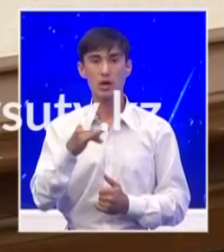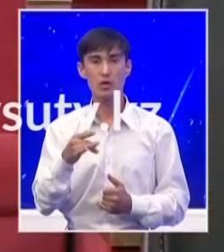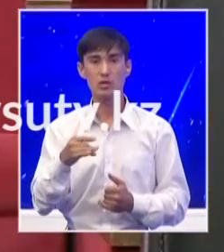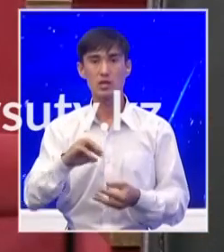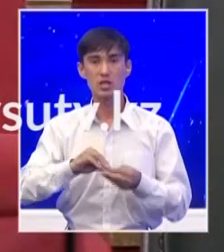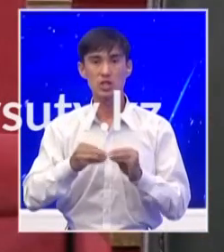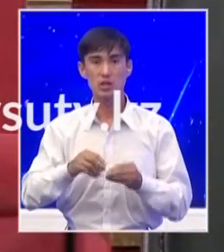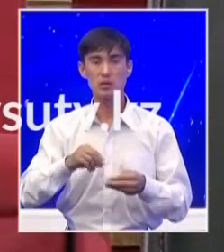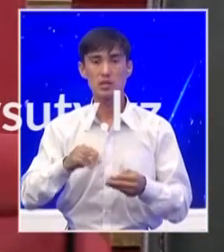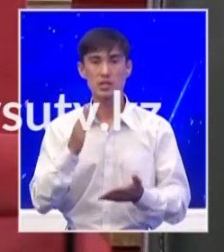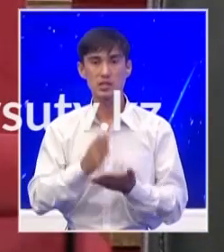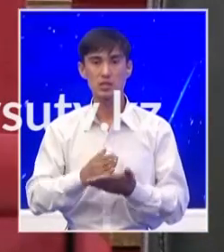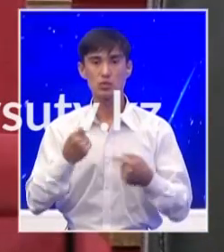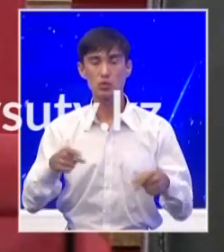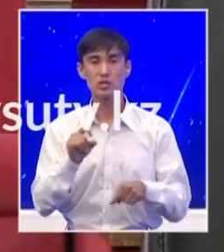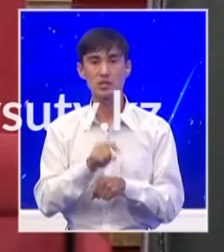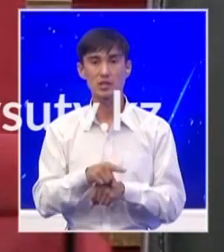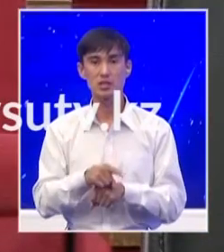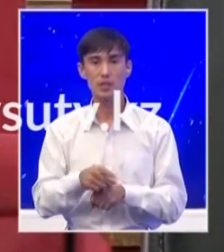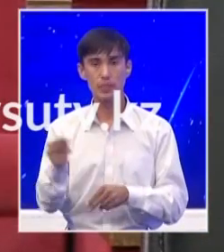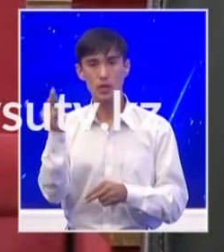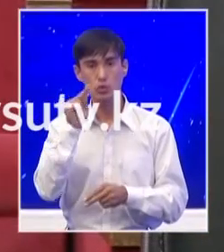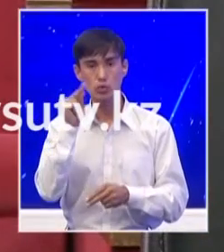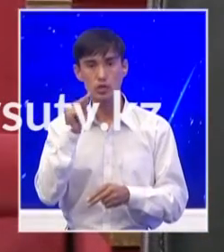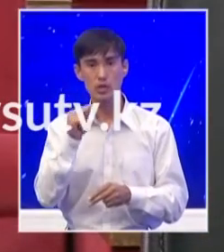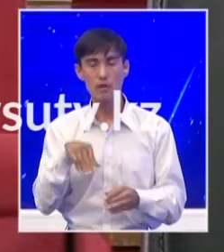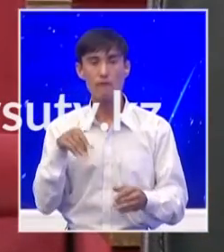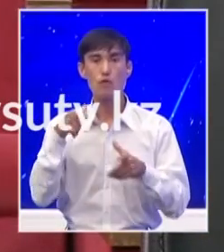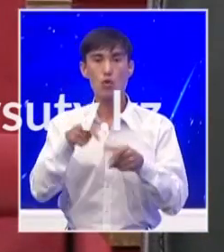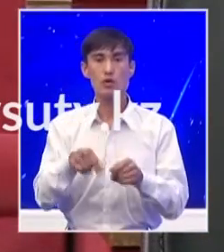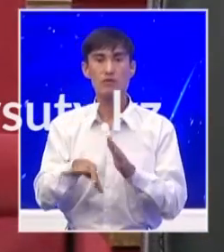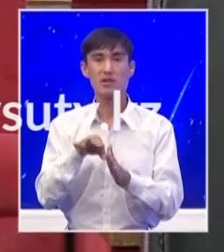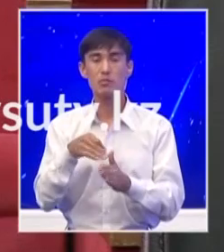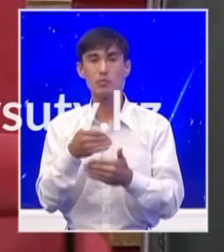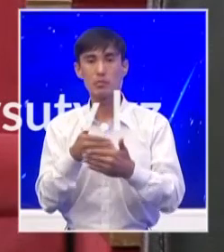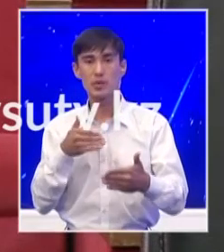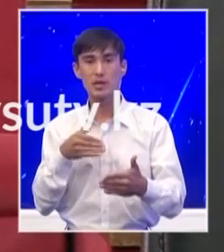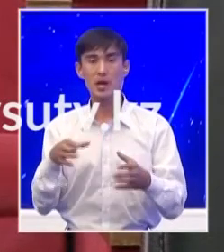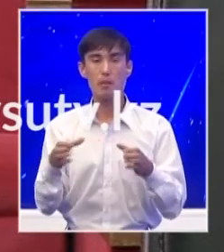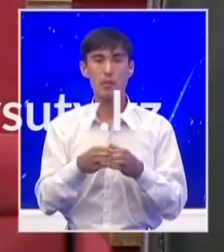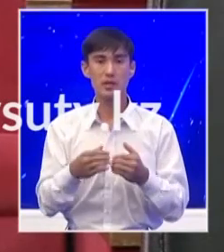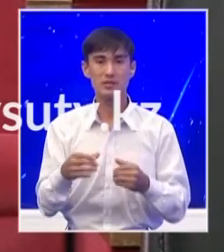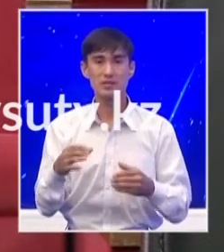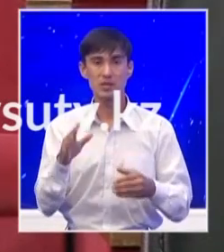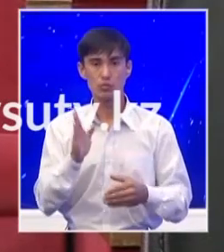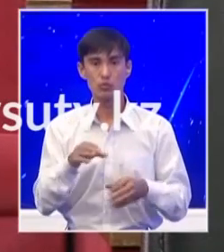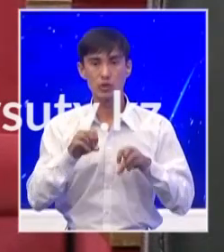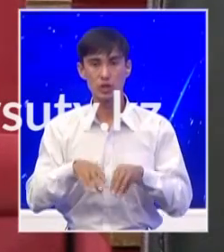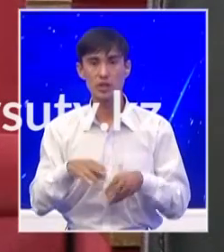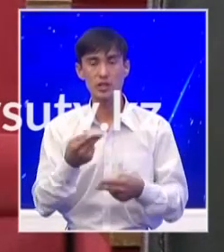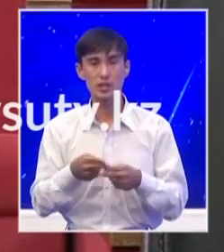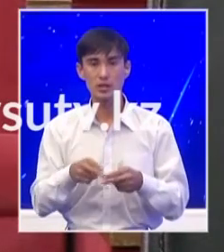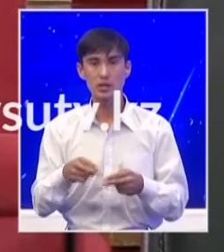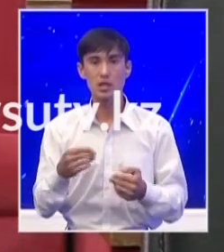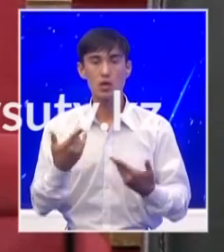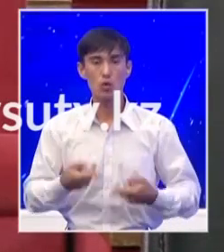совсем другие задачи, но я изучил их в ходе предвыборной кампании, поэтому готов взяться за их решение. И хотя я родом не из этого